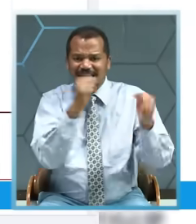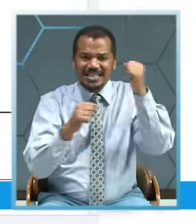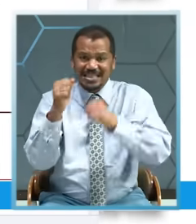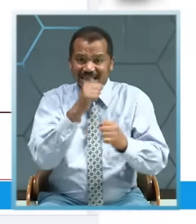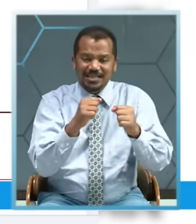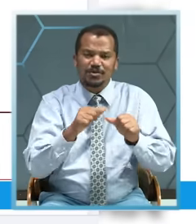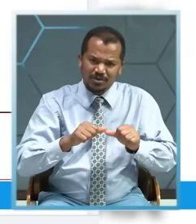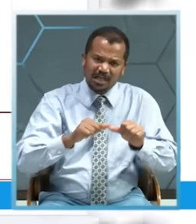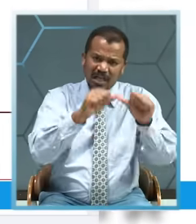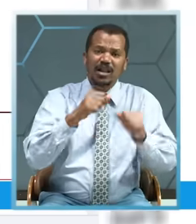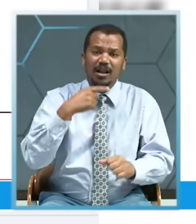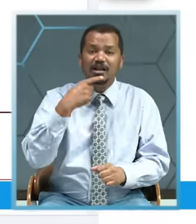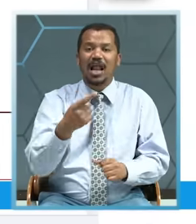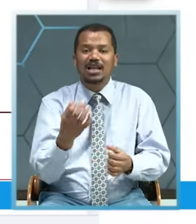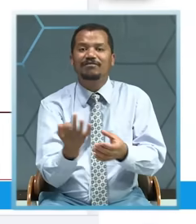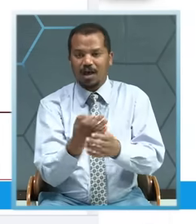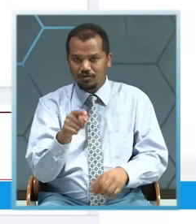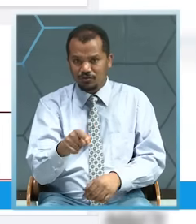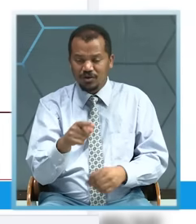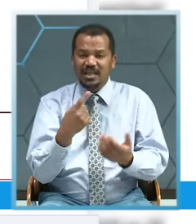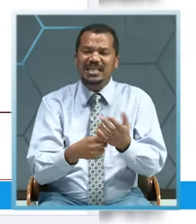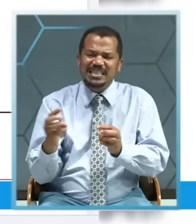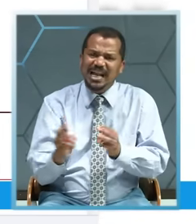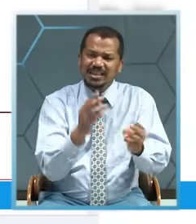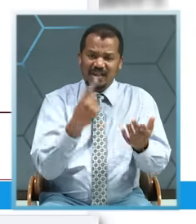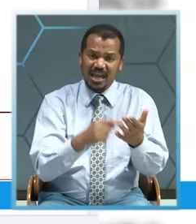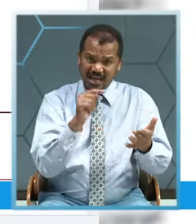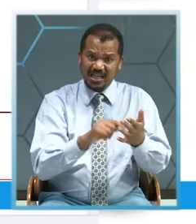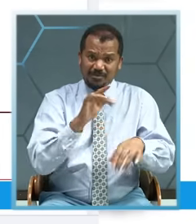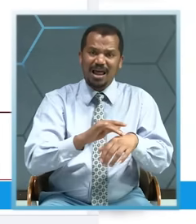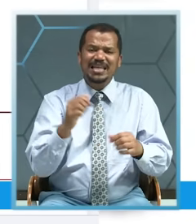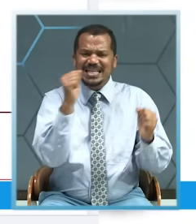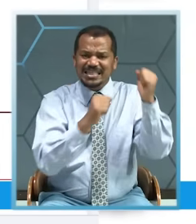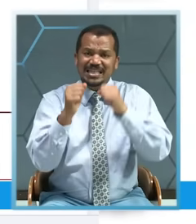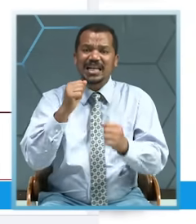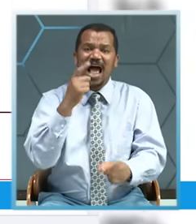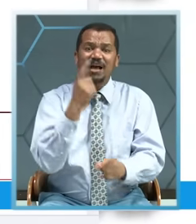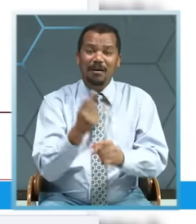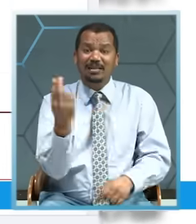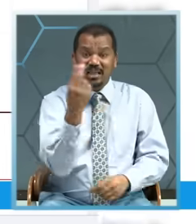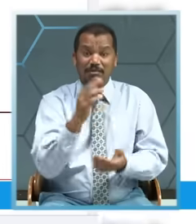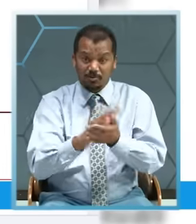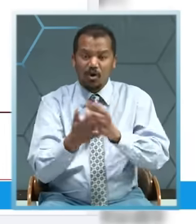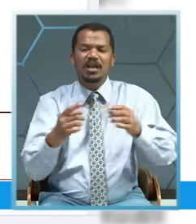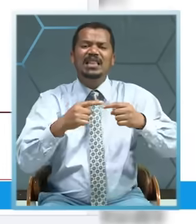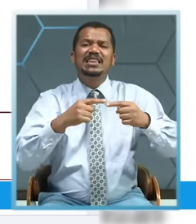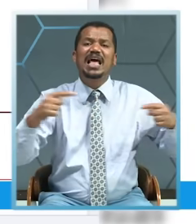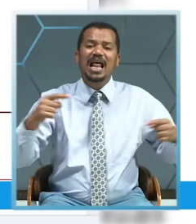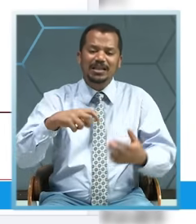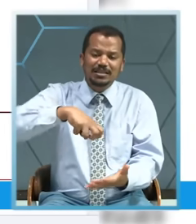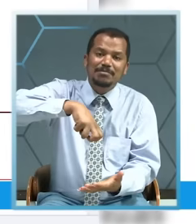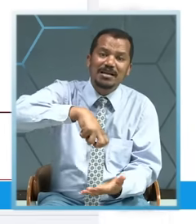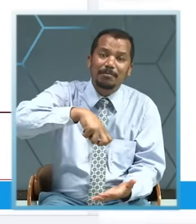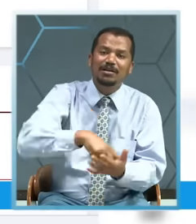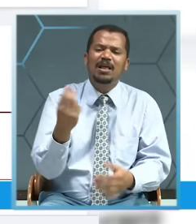ተቃሚ የትግል ገጽታ ሆኖ ይከተላል ይላል ሾልኮ የወጣው ሰነድ። ይህ ስትራቴጂ የኛው ነጥብ ላይ የትግል አግባብ ተጠቅመንም ቢሆን